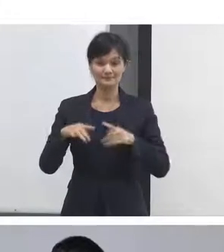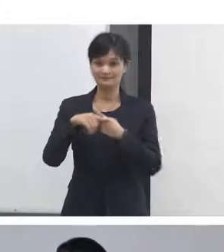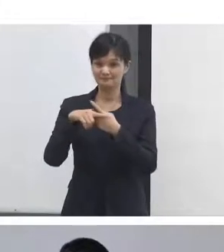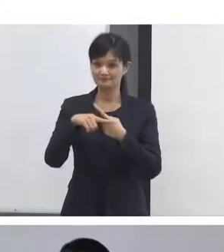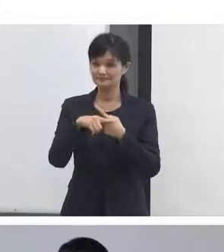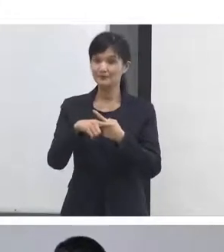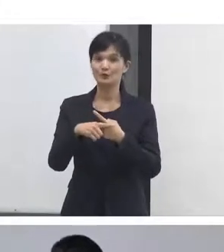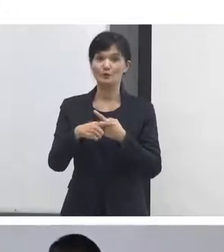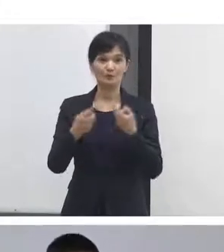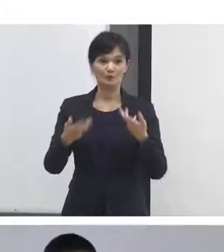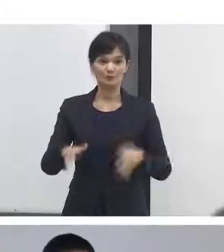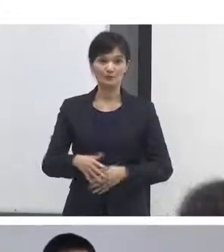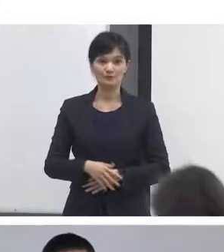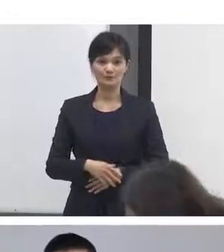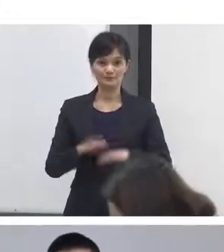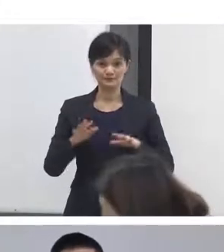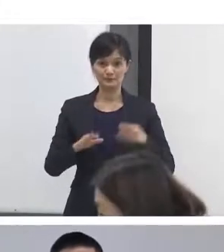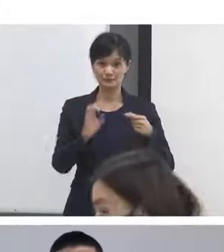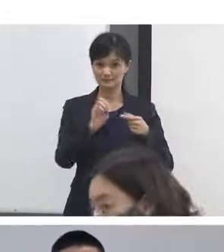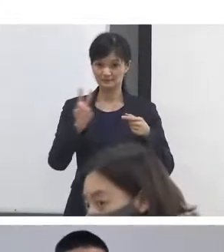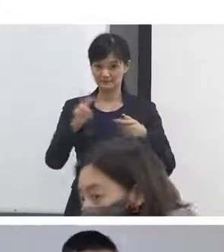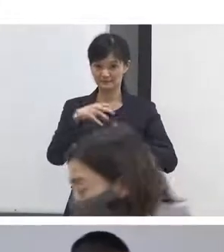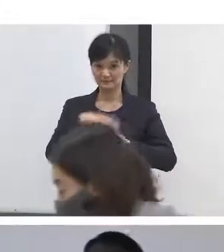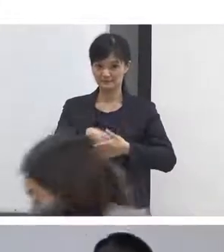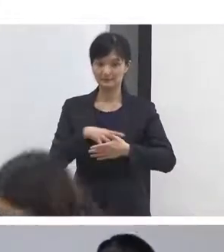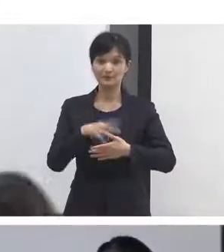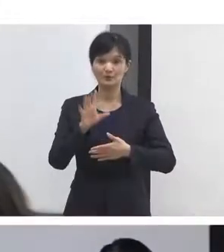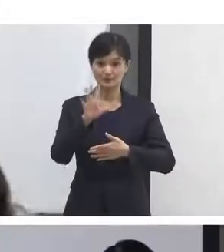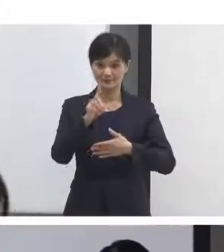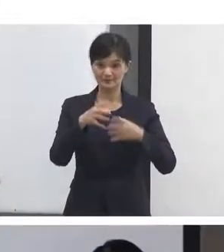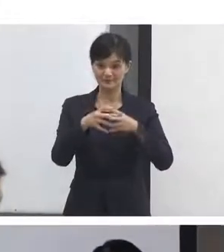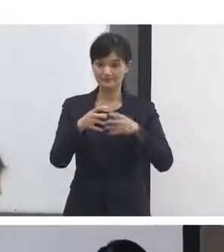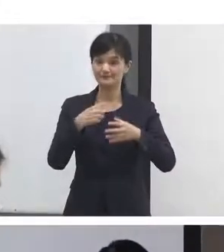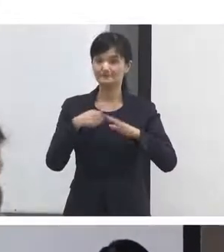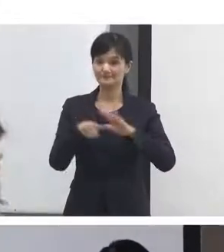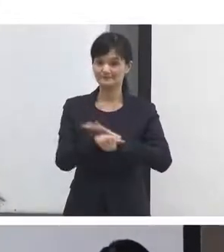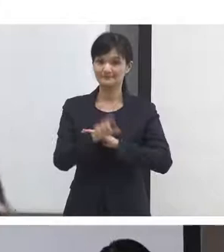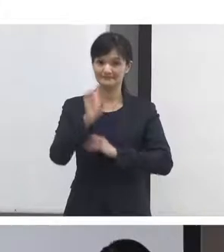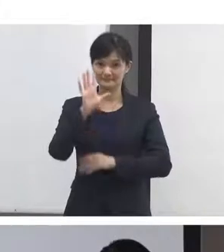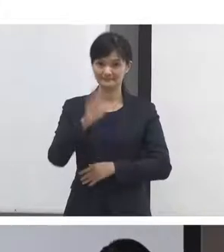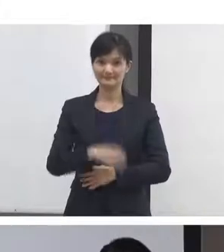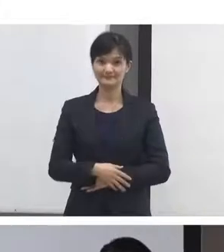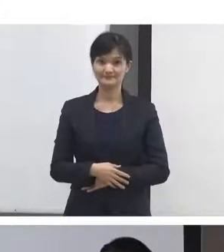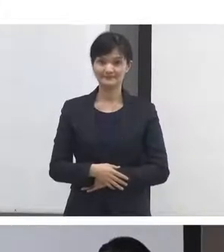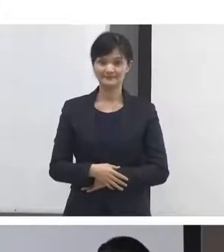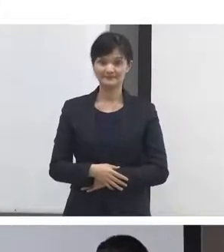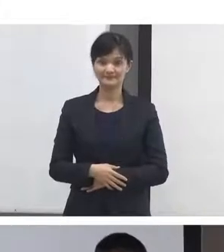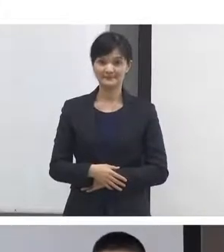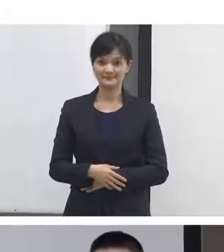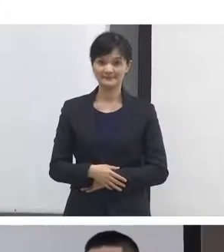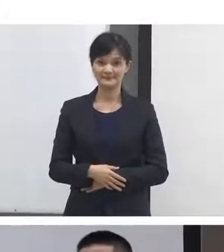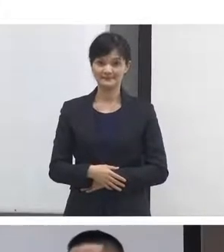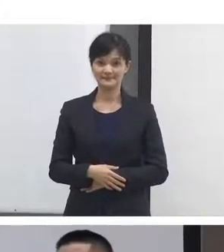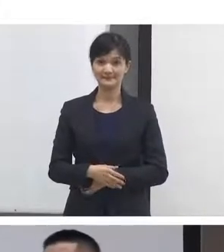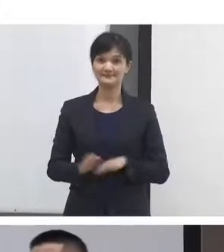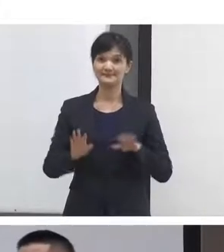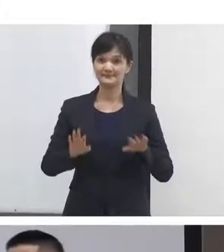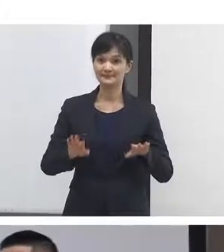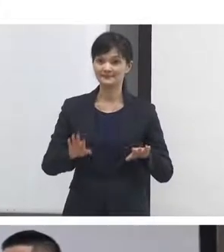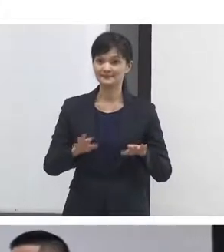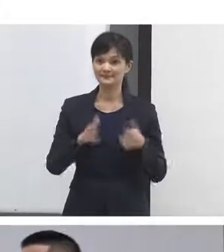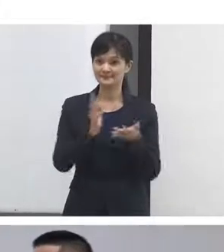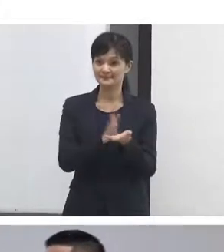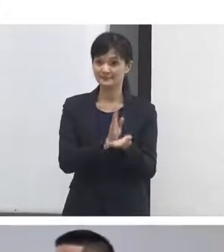在 G0V 里面有一个坑是 Zero Archive， 然后我也有参与。好，首先今天的